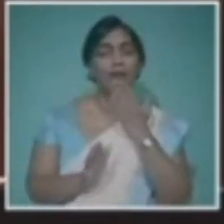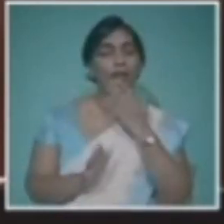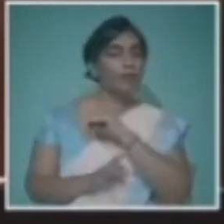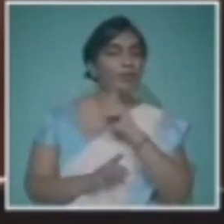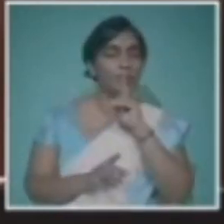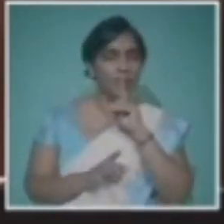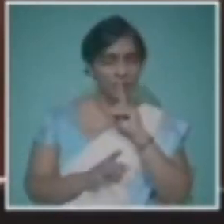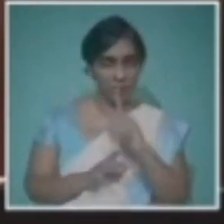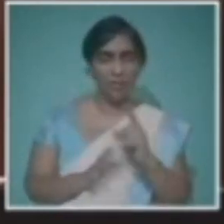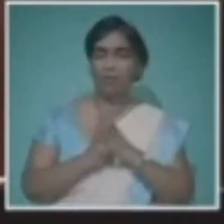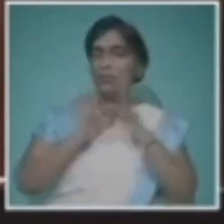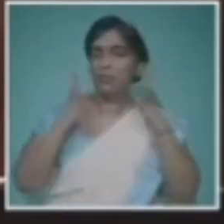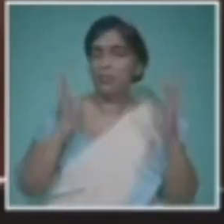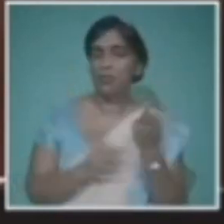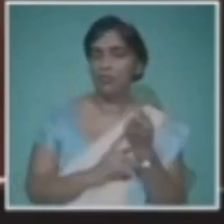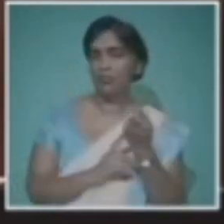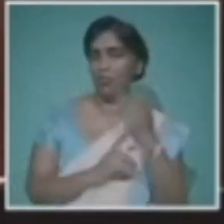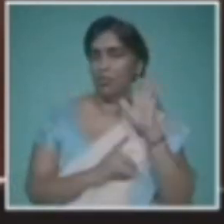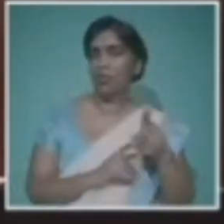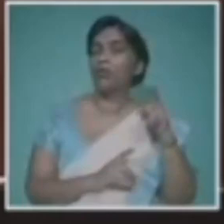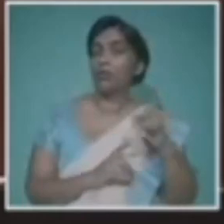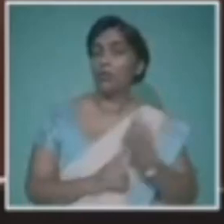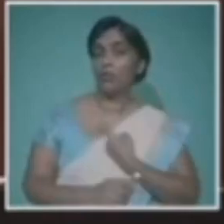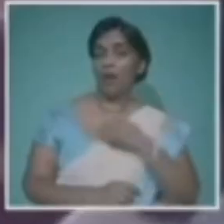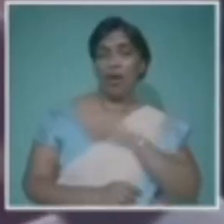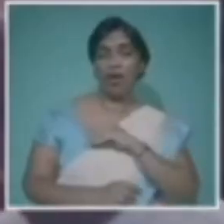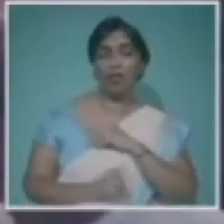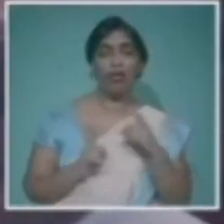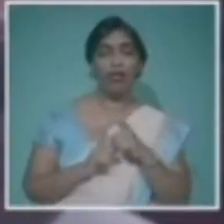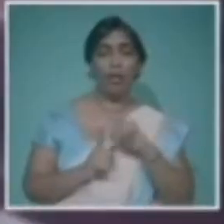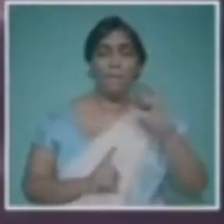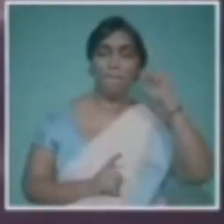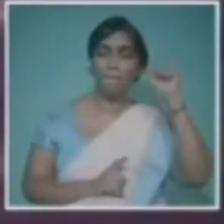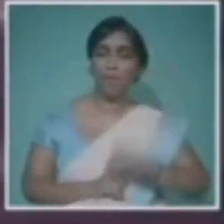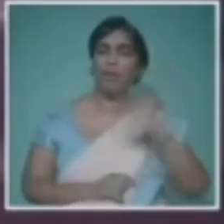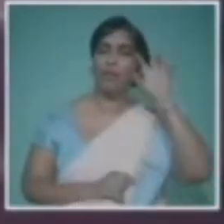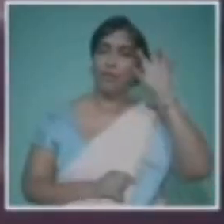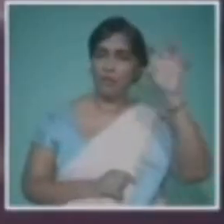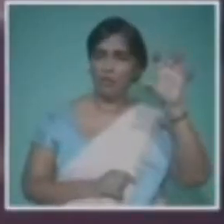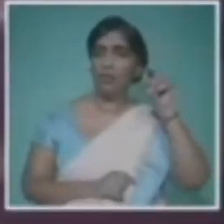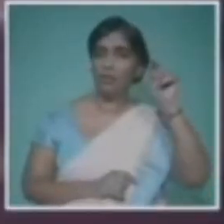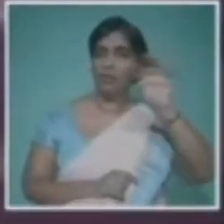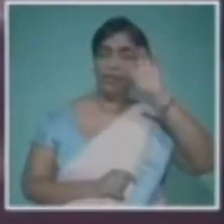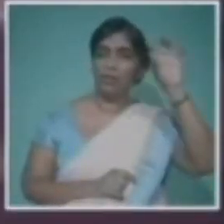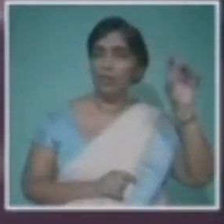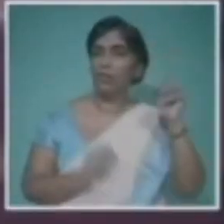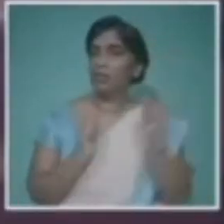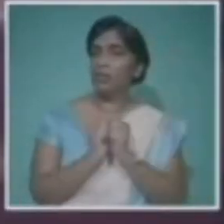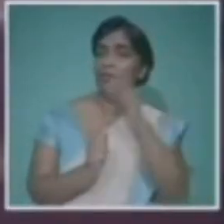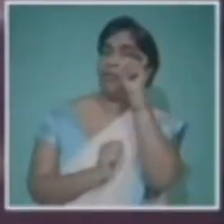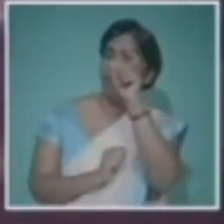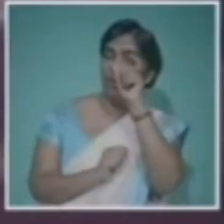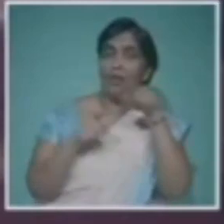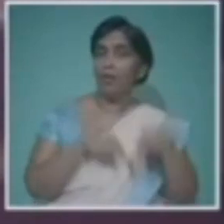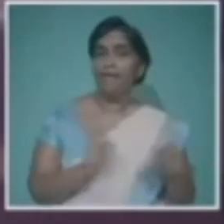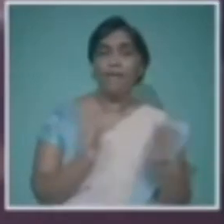කියන්නේ විශාල ආර්ථිකයක් තියෙන ඒක පුද්ගල ආදායම ඩොලර් 50,000ක් තියෙන රටක්. ඒ රටවල් වල කරන ඒවා බලන් ඉඳලා ඒවා